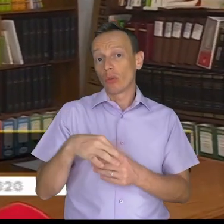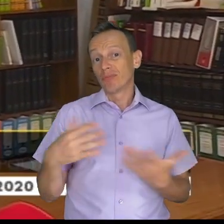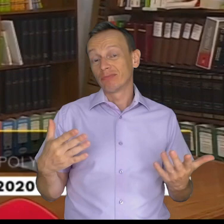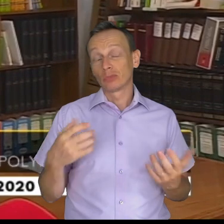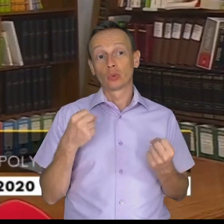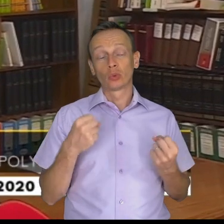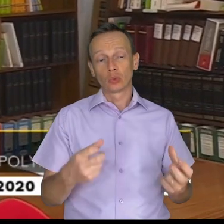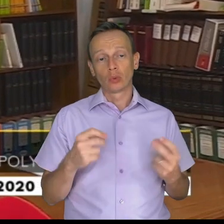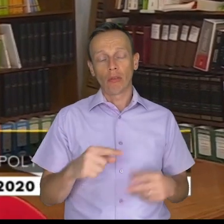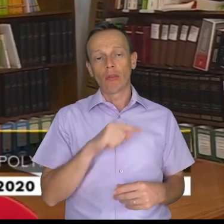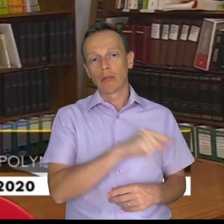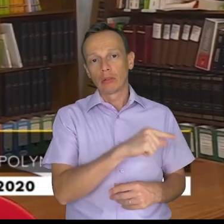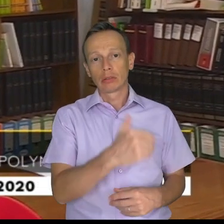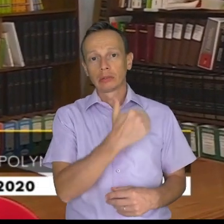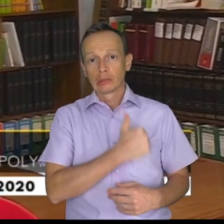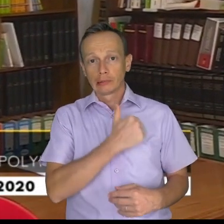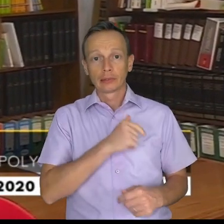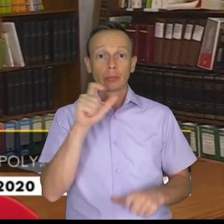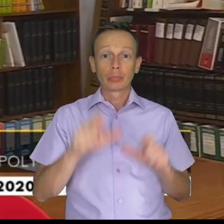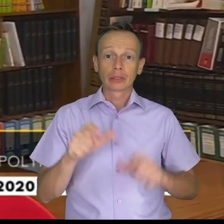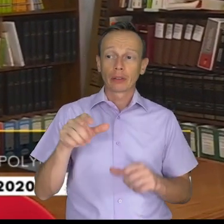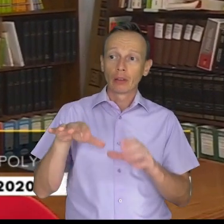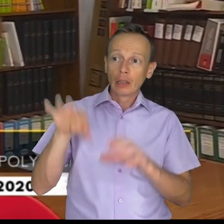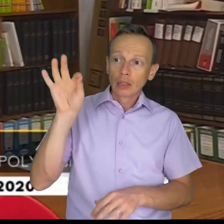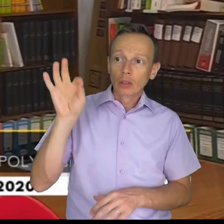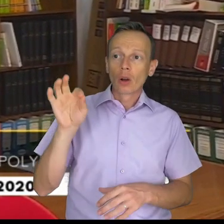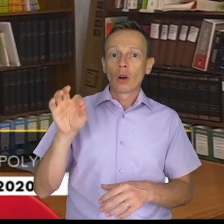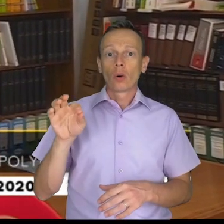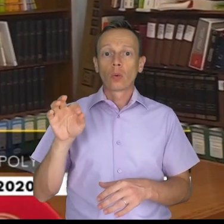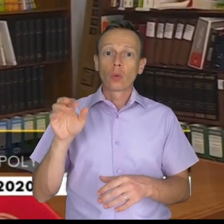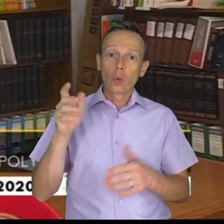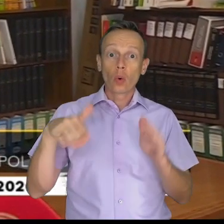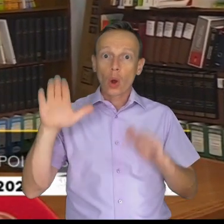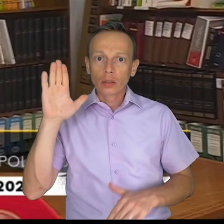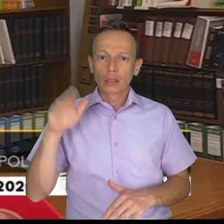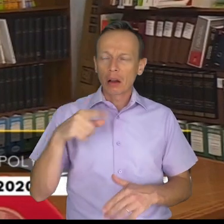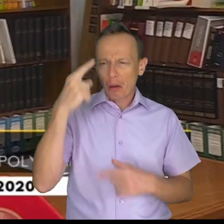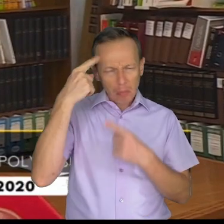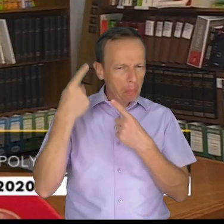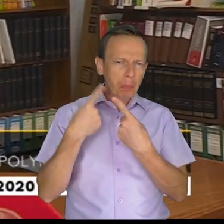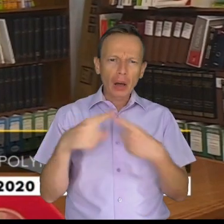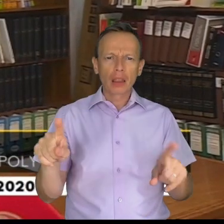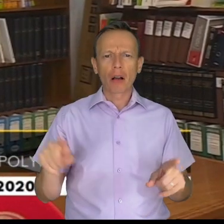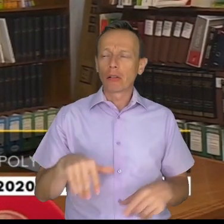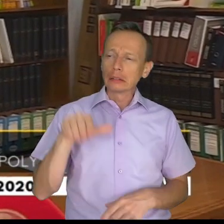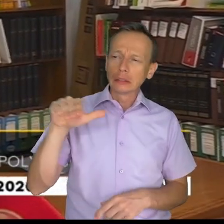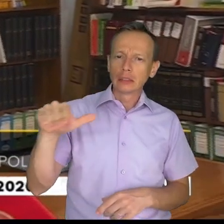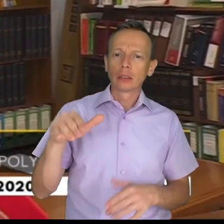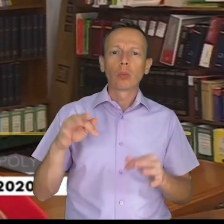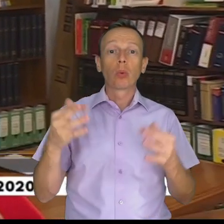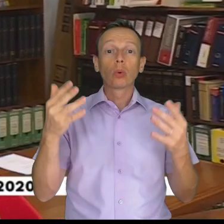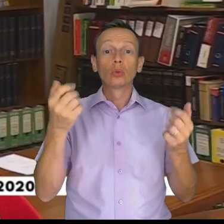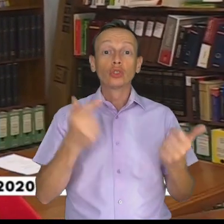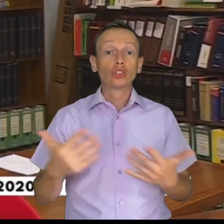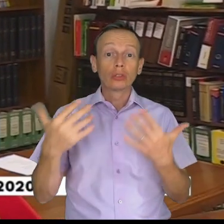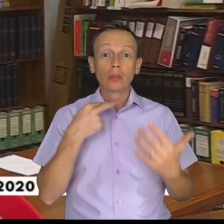fait, on a été saisi par beaucoup d'électeurs ou de candidats d'une contestation importante